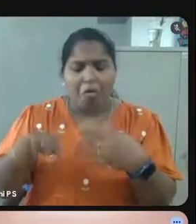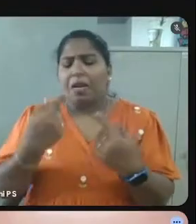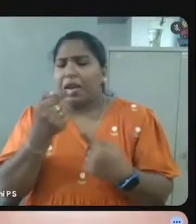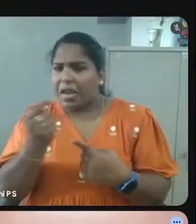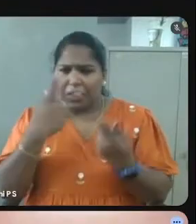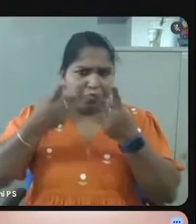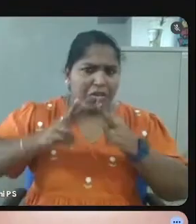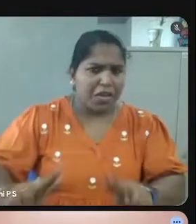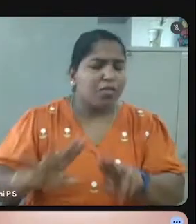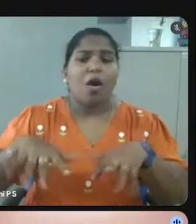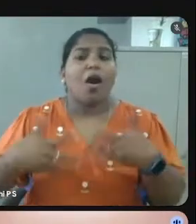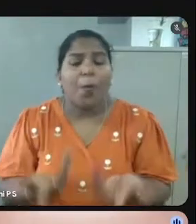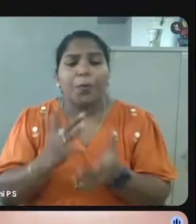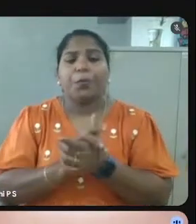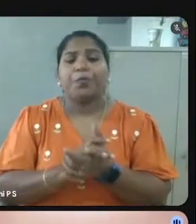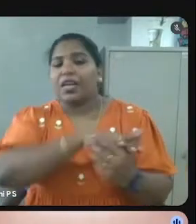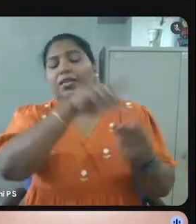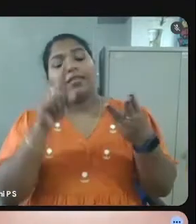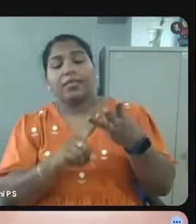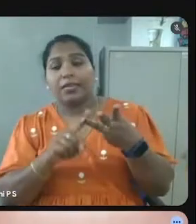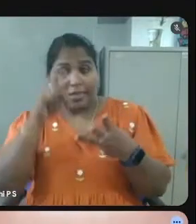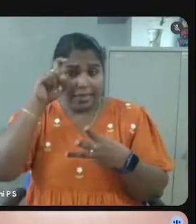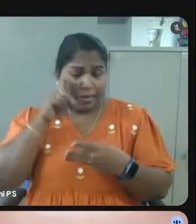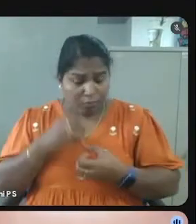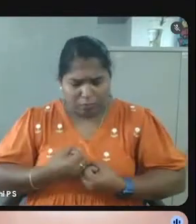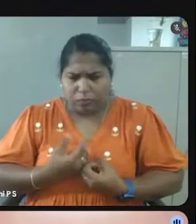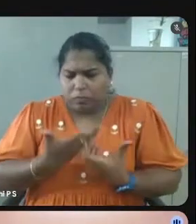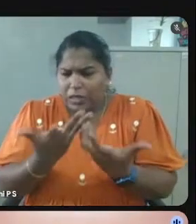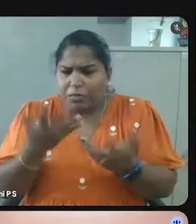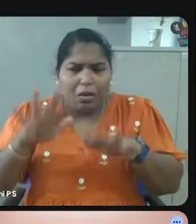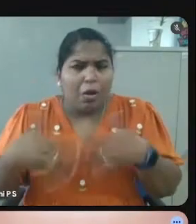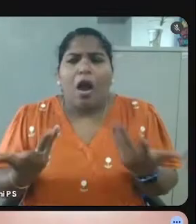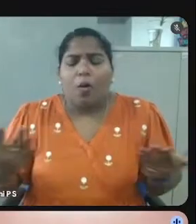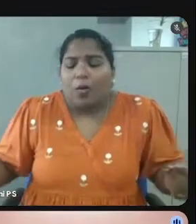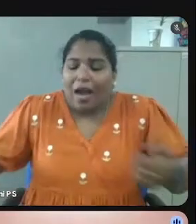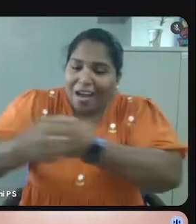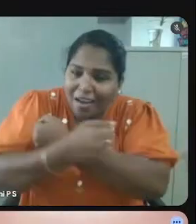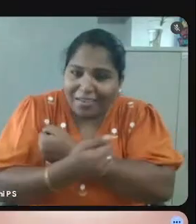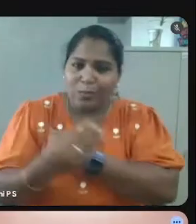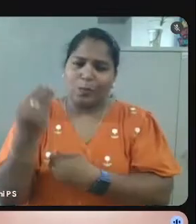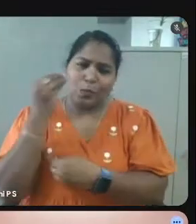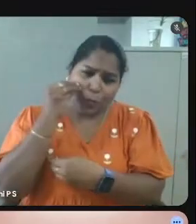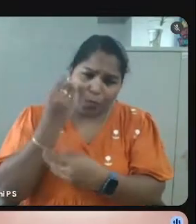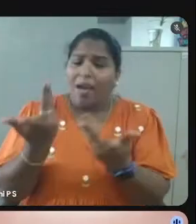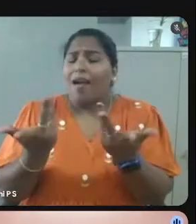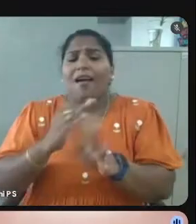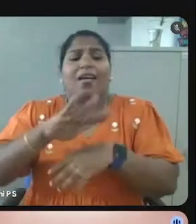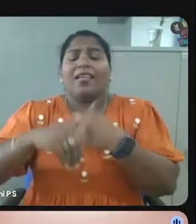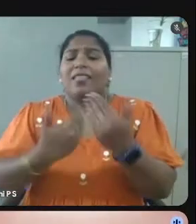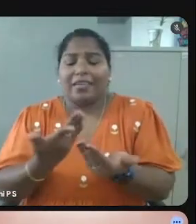റെസ്പോൺസ്, സെക്ഷുവൽ എക്സ്പ്രഷൻ, ഹഗ്ഗിങ്, കിസ്സിങ്,